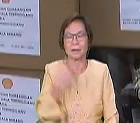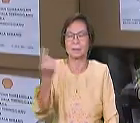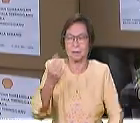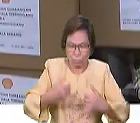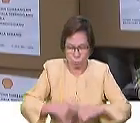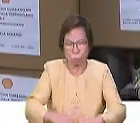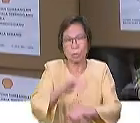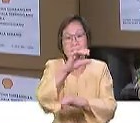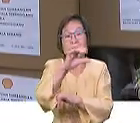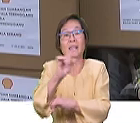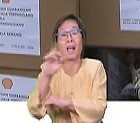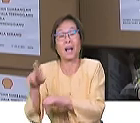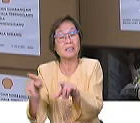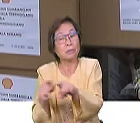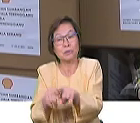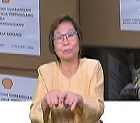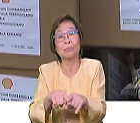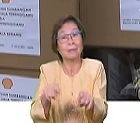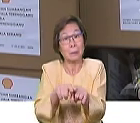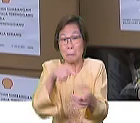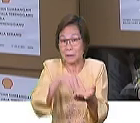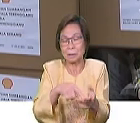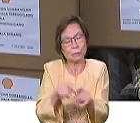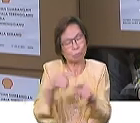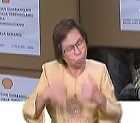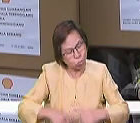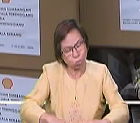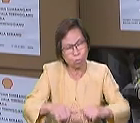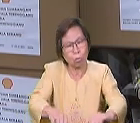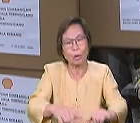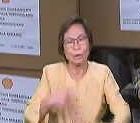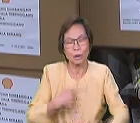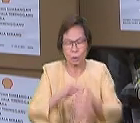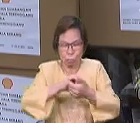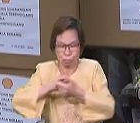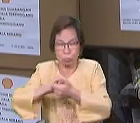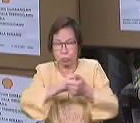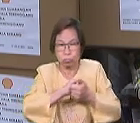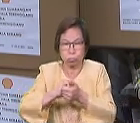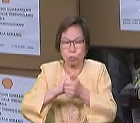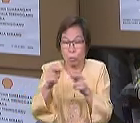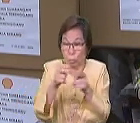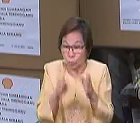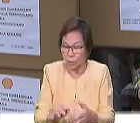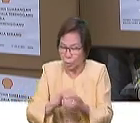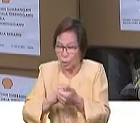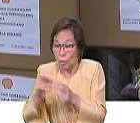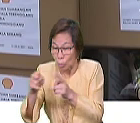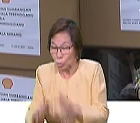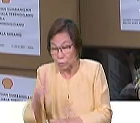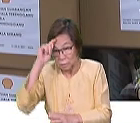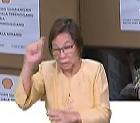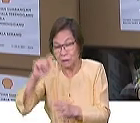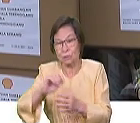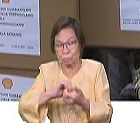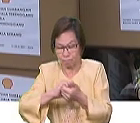meneruskan CSR-CSR macam ni. Kita sentiasa juga berpakat antara pengusaha-pengusaha di Terengganu